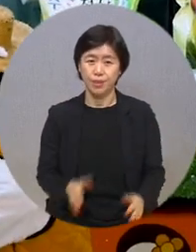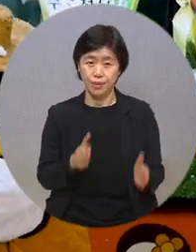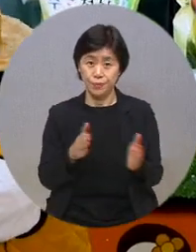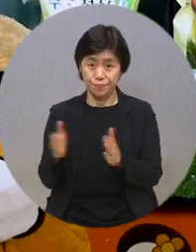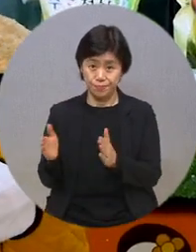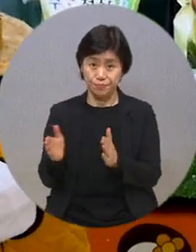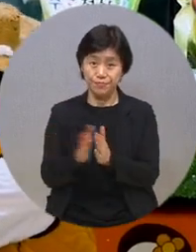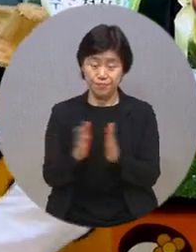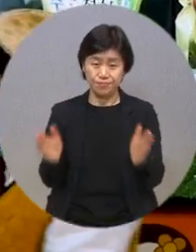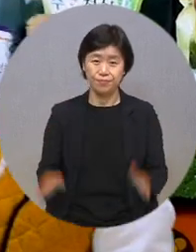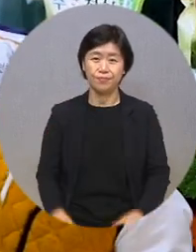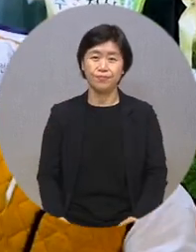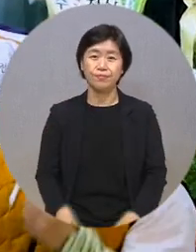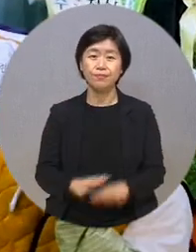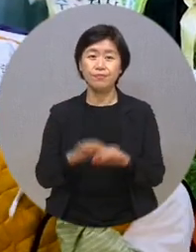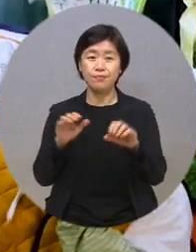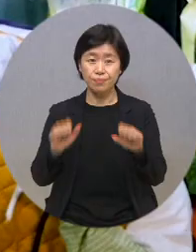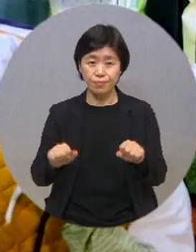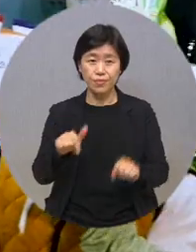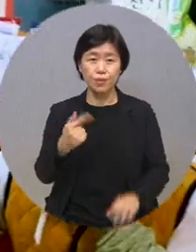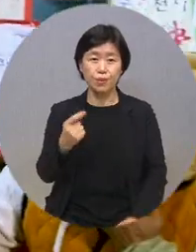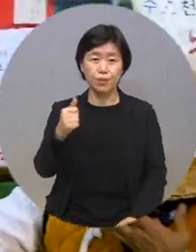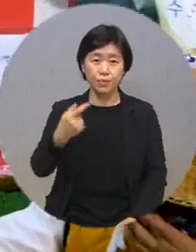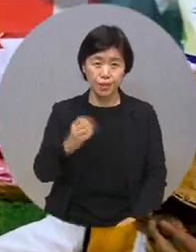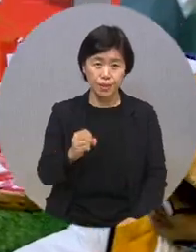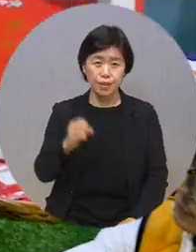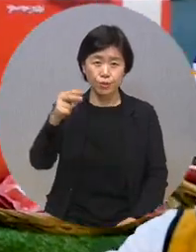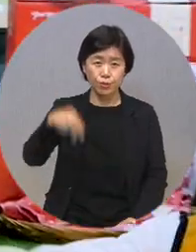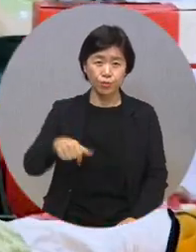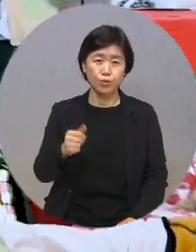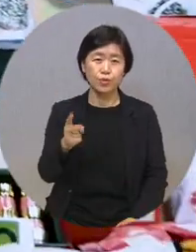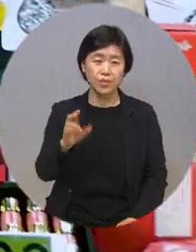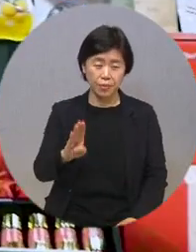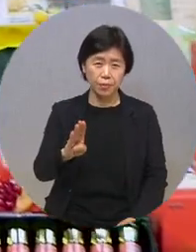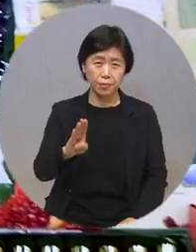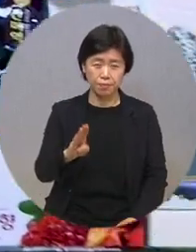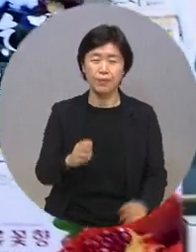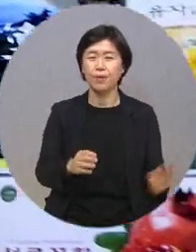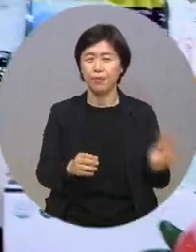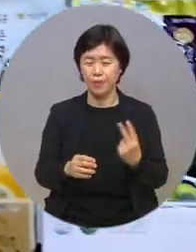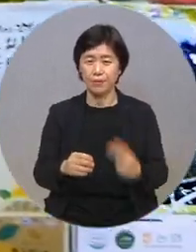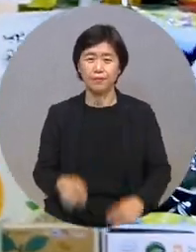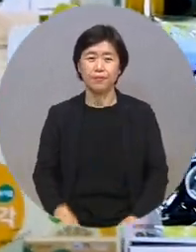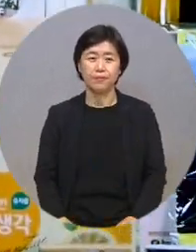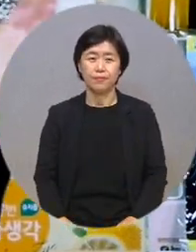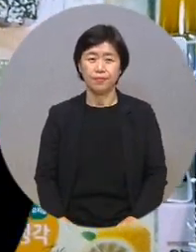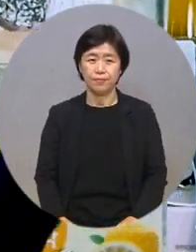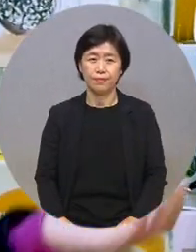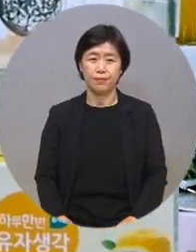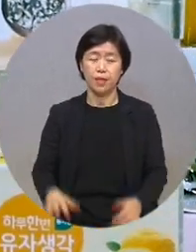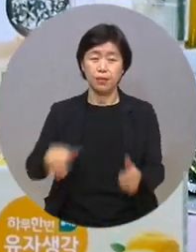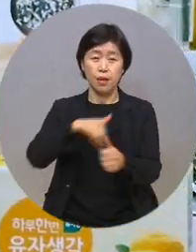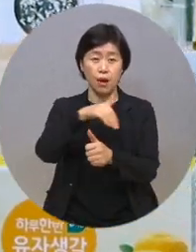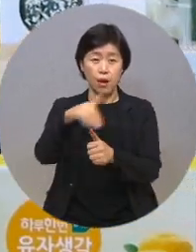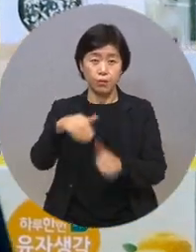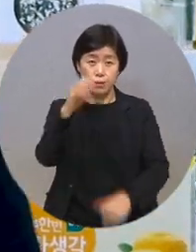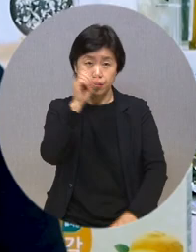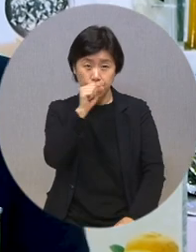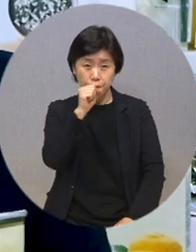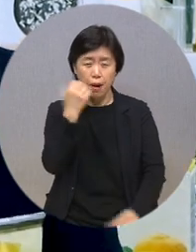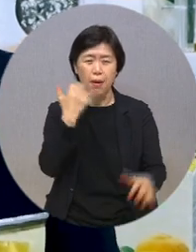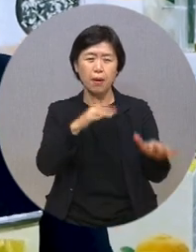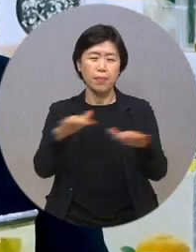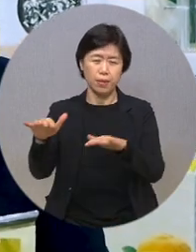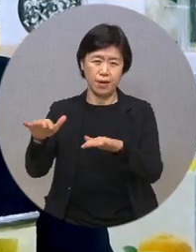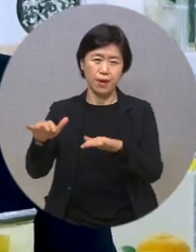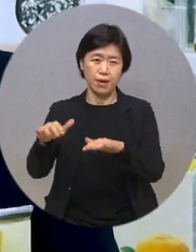출발합니다. 안녕하세요. 고흥군 지역 김옥화 홍나은입니다. 천혜의 자원이 풍부한 청담보다